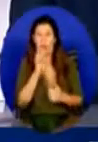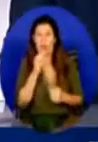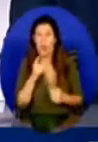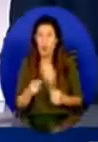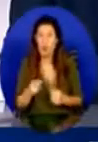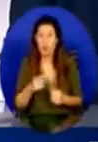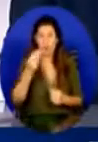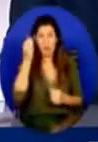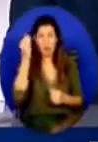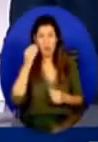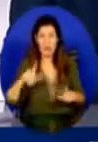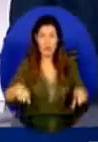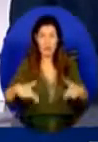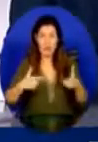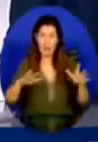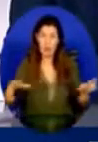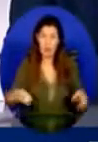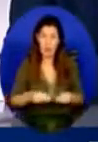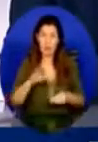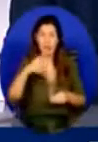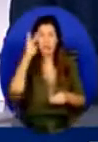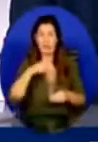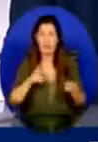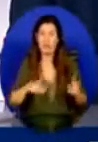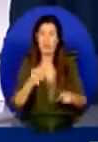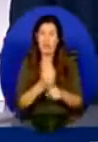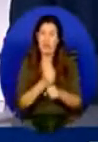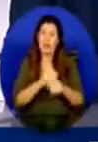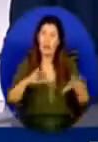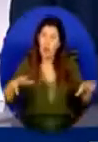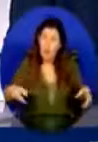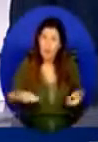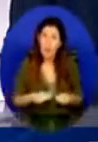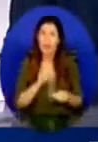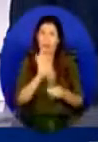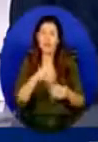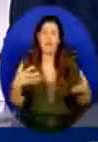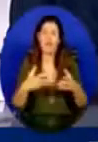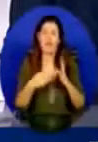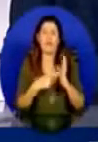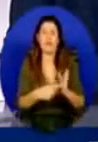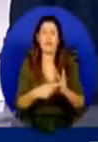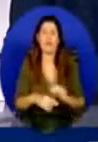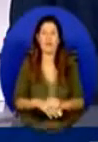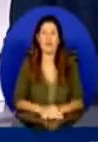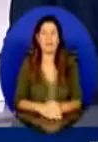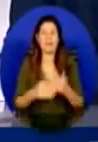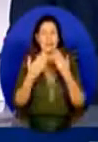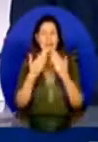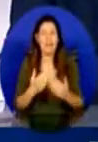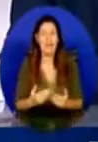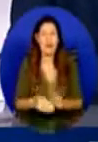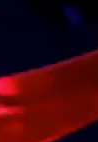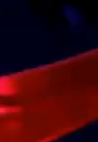לחיות ביחד גם מבין שהוא יכול לפעול ביחד, לפעול לאותה חברת מופת. תודה רבה לכם, חברים. תודה.